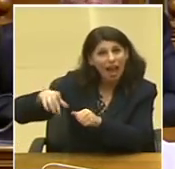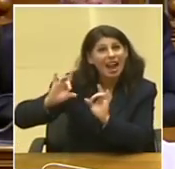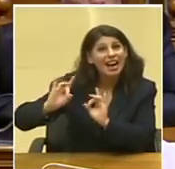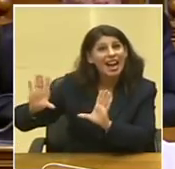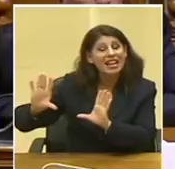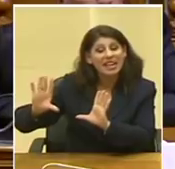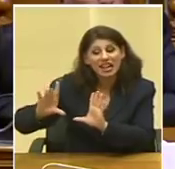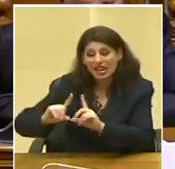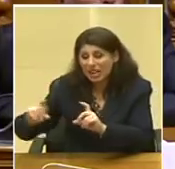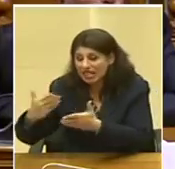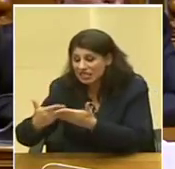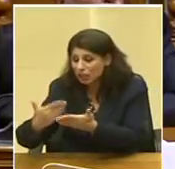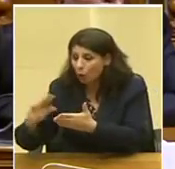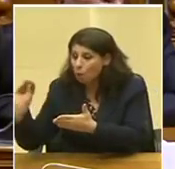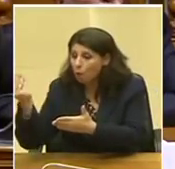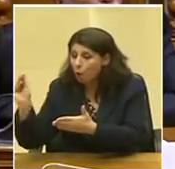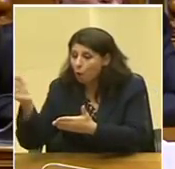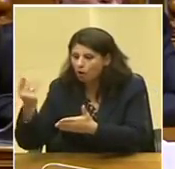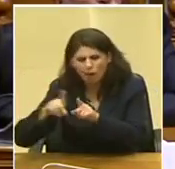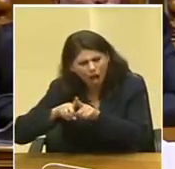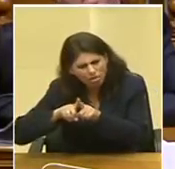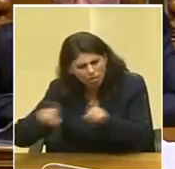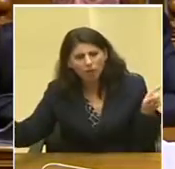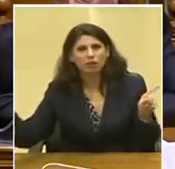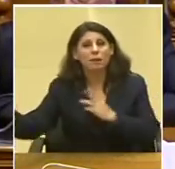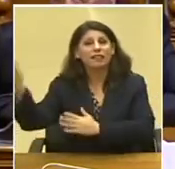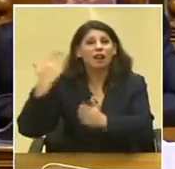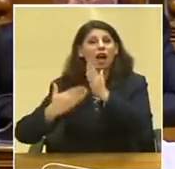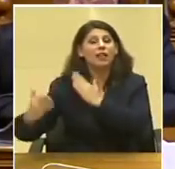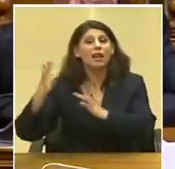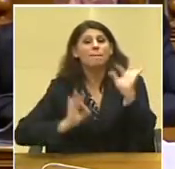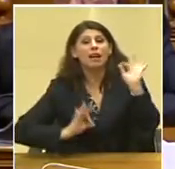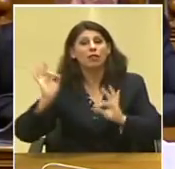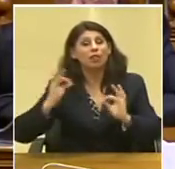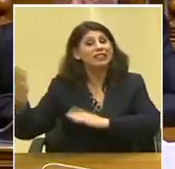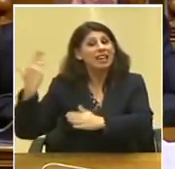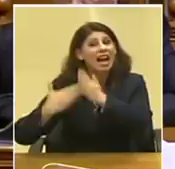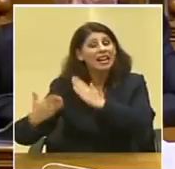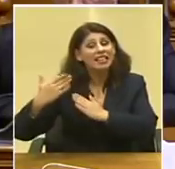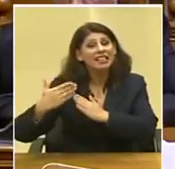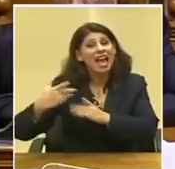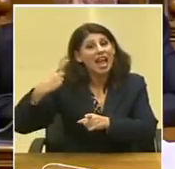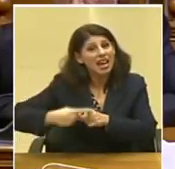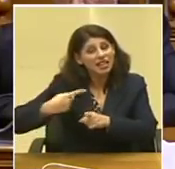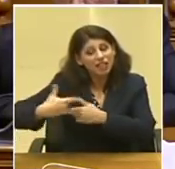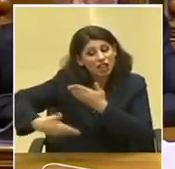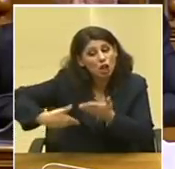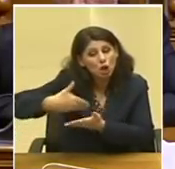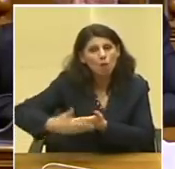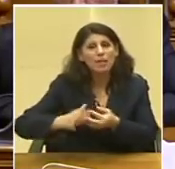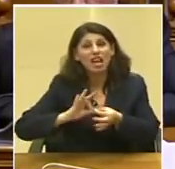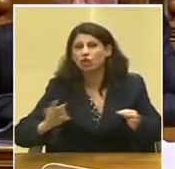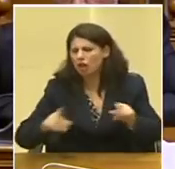τους δεν έχει σχέση με την αρχαία Μακεδονία, την αρχαία ελληνική κληρονομιά και ιστορία?